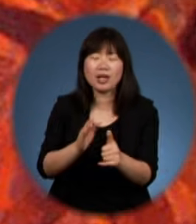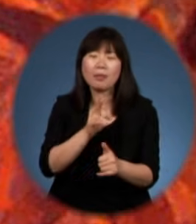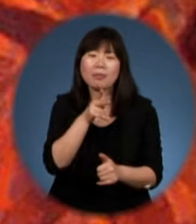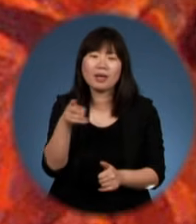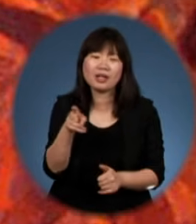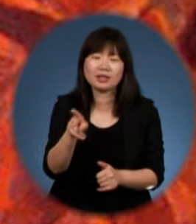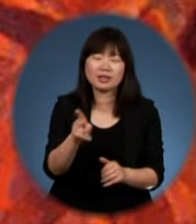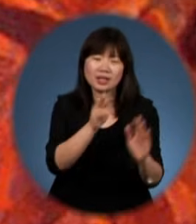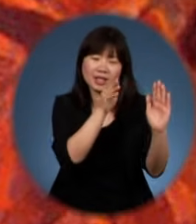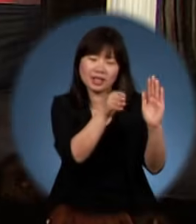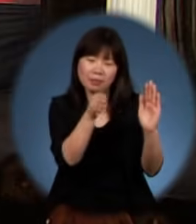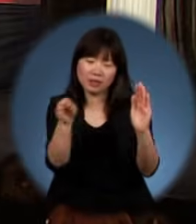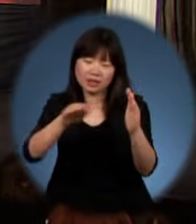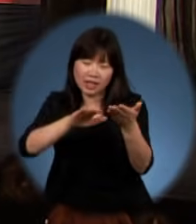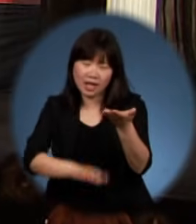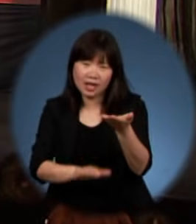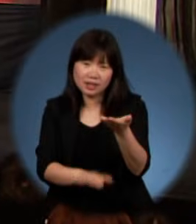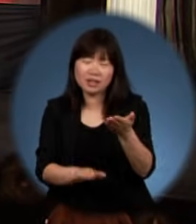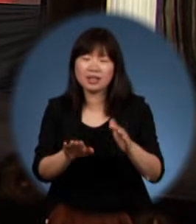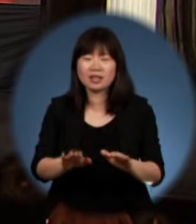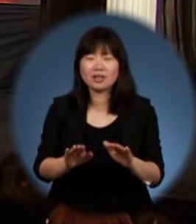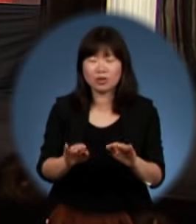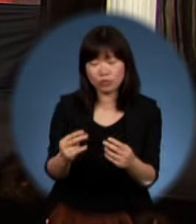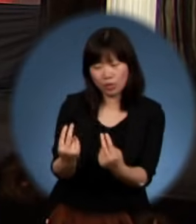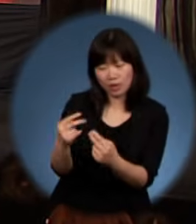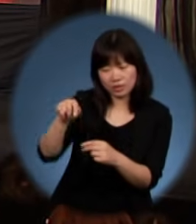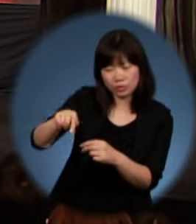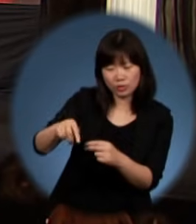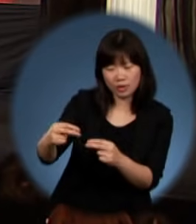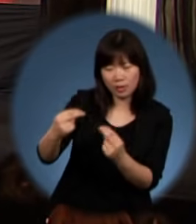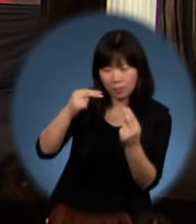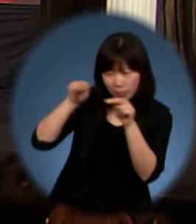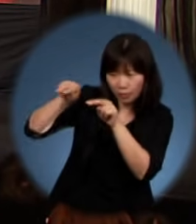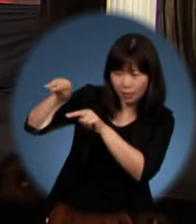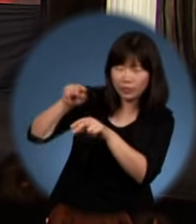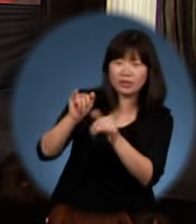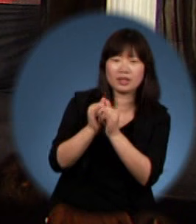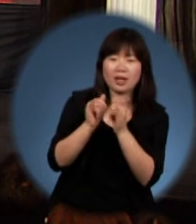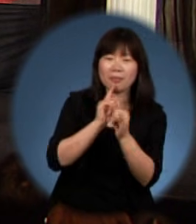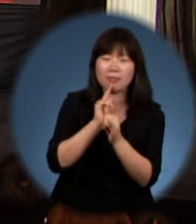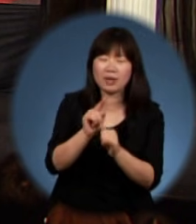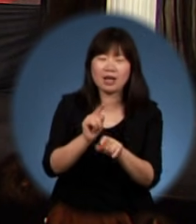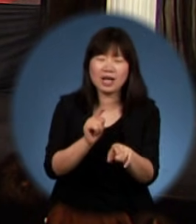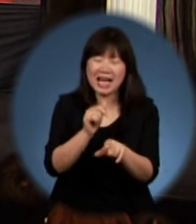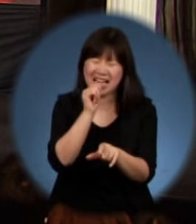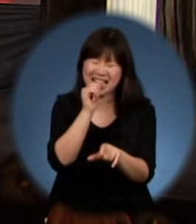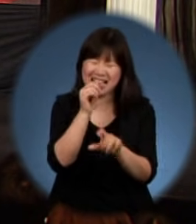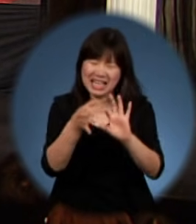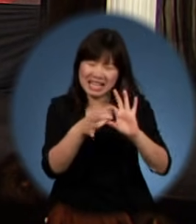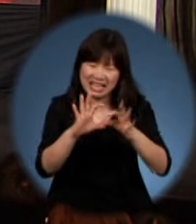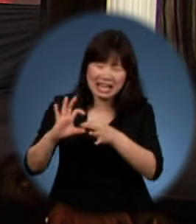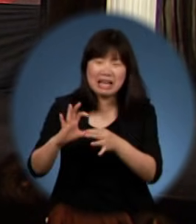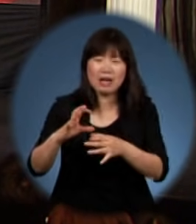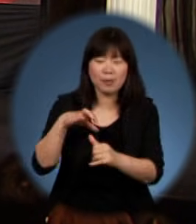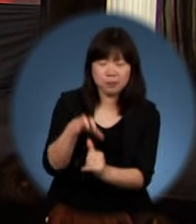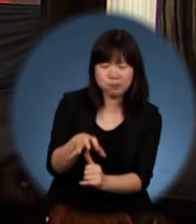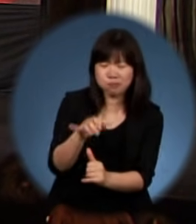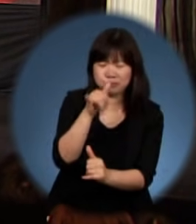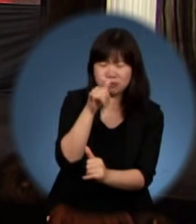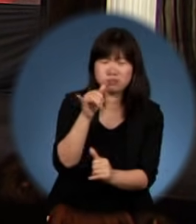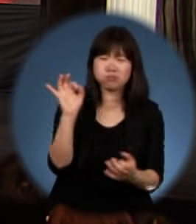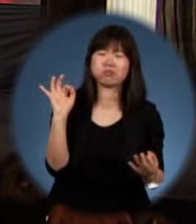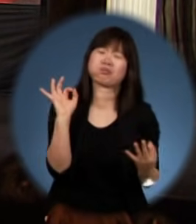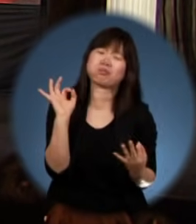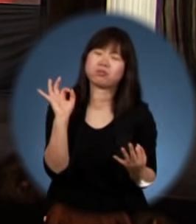칸막이 밑에서 이쪽을 바라보고 있는 사람입니다 3 사슬에 묶여 있어요 꼼짝달싹 또 못하고